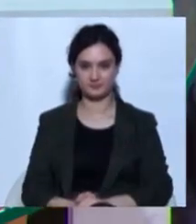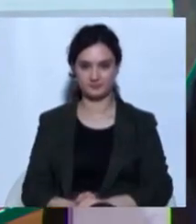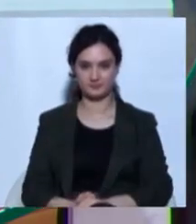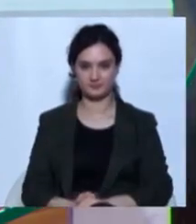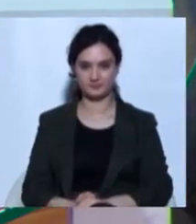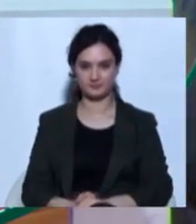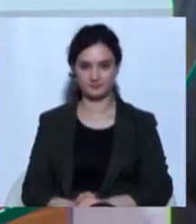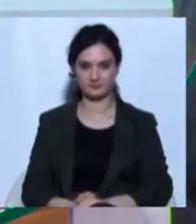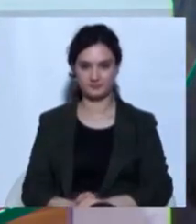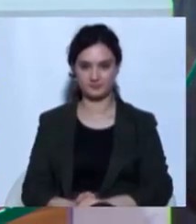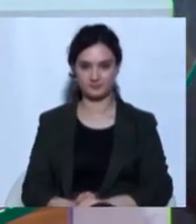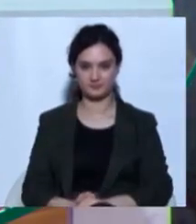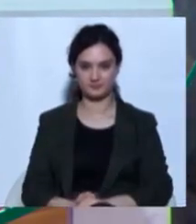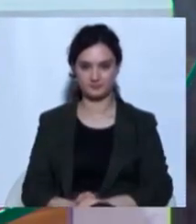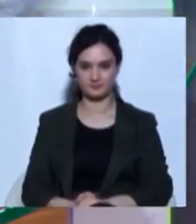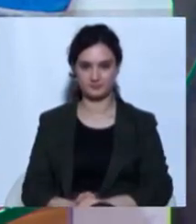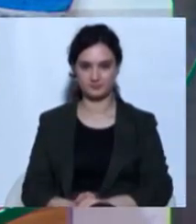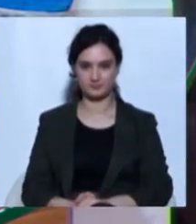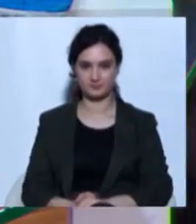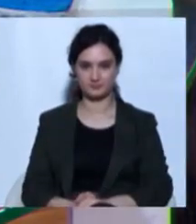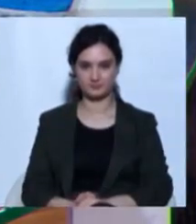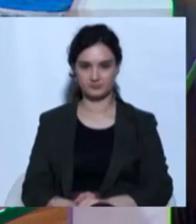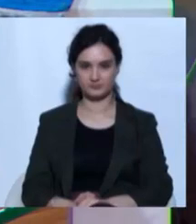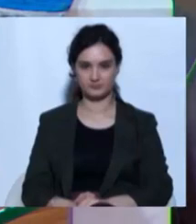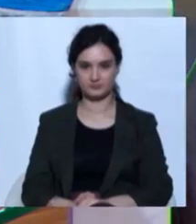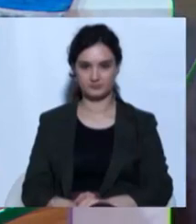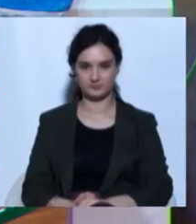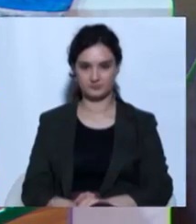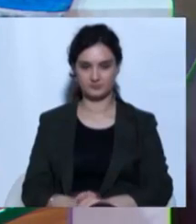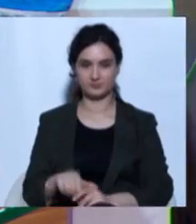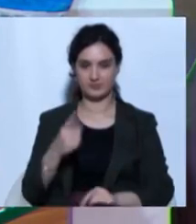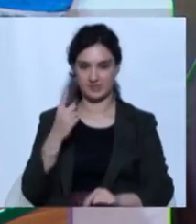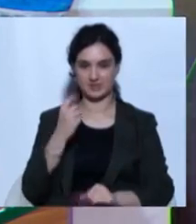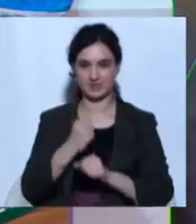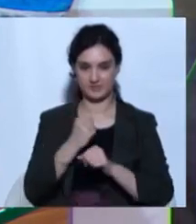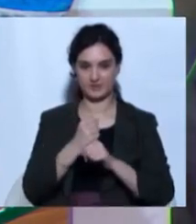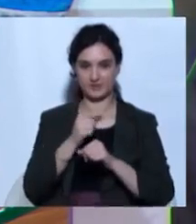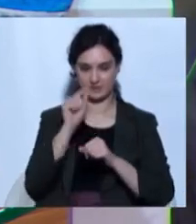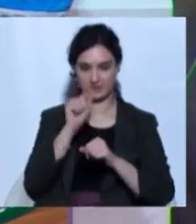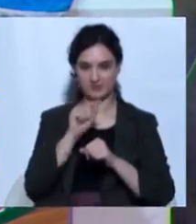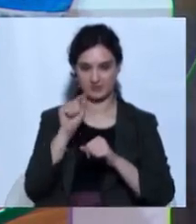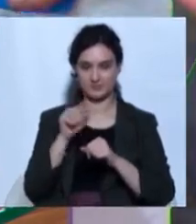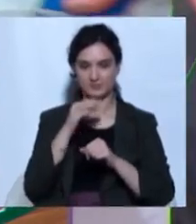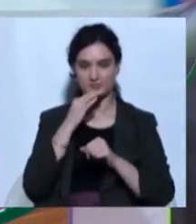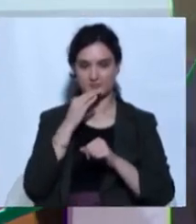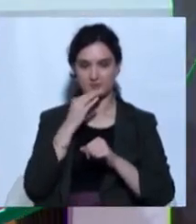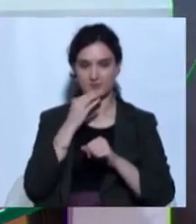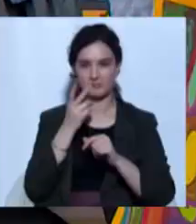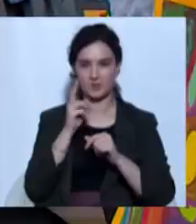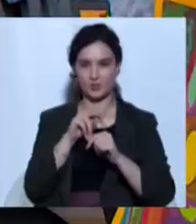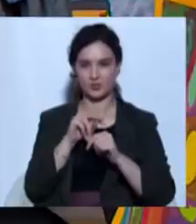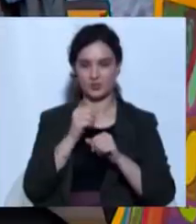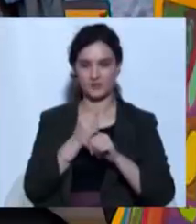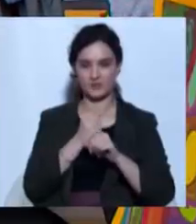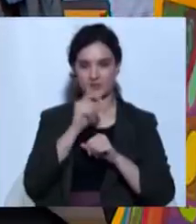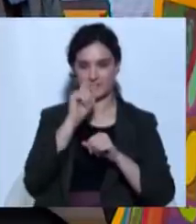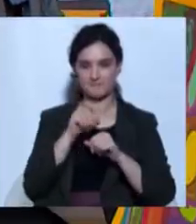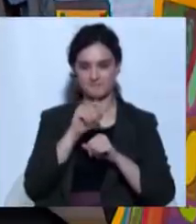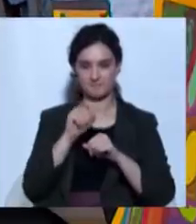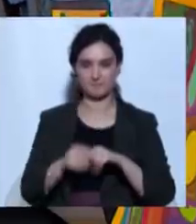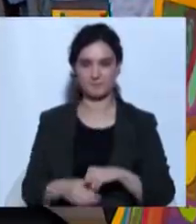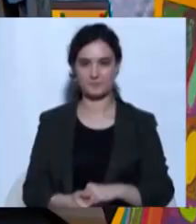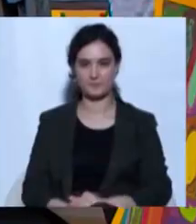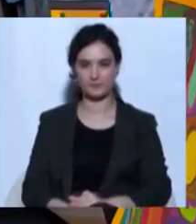შემოხაზე ერთი დაუშვათ. აი შემოხაზე ერთი. მერე ავიღე მეორე შემოხაზე აი